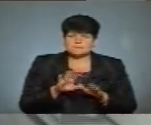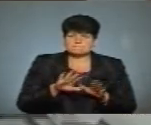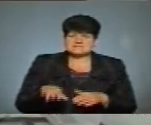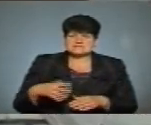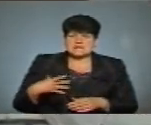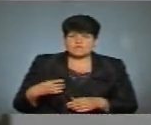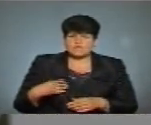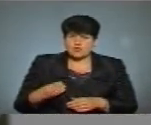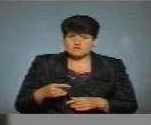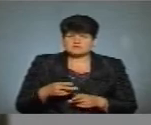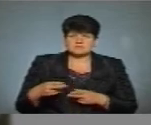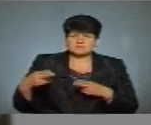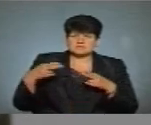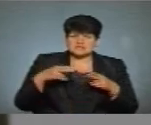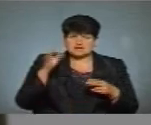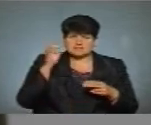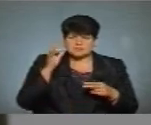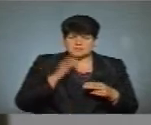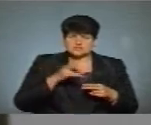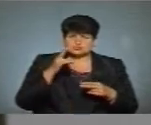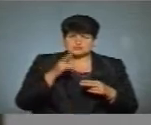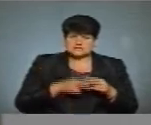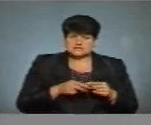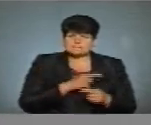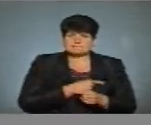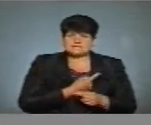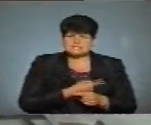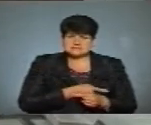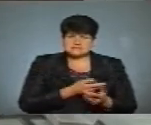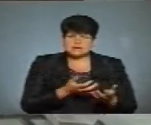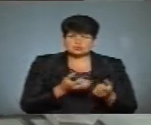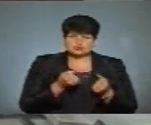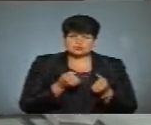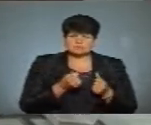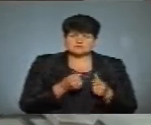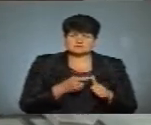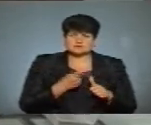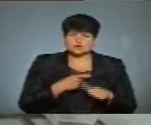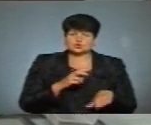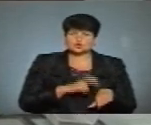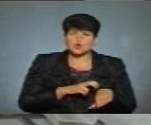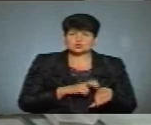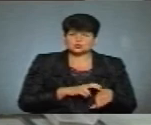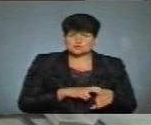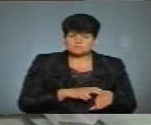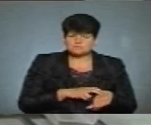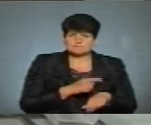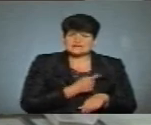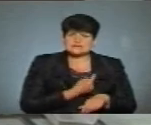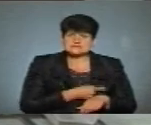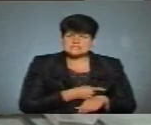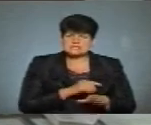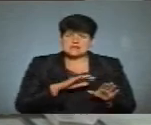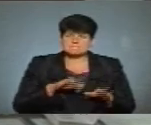Львова. Він переїхав в Німеччину закінчувати медицину, де отримав статус доктора медицини. І